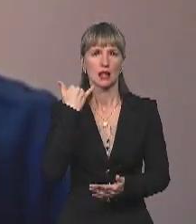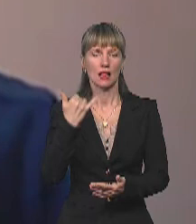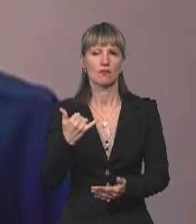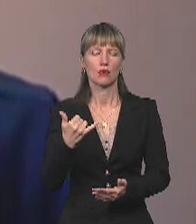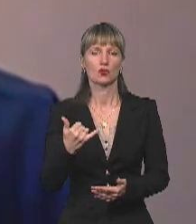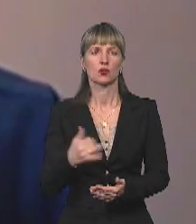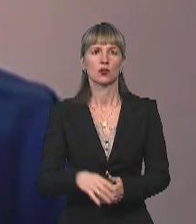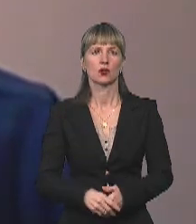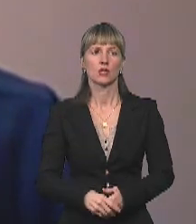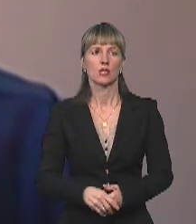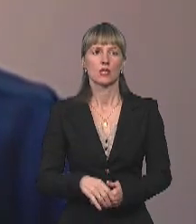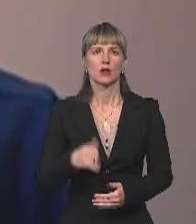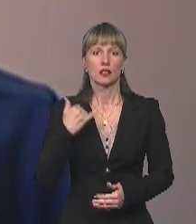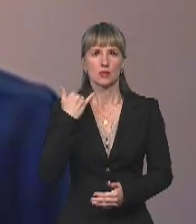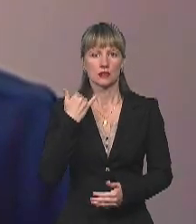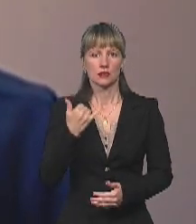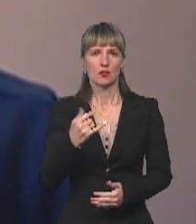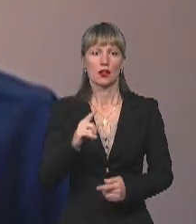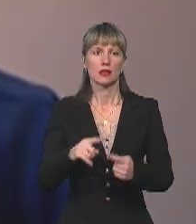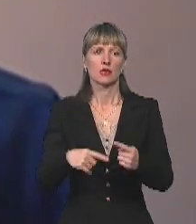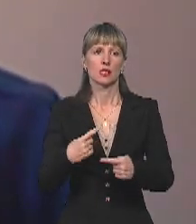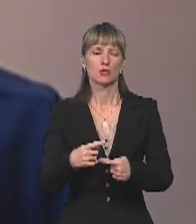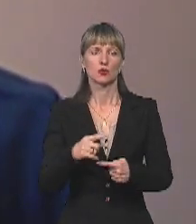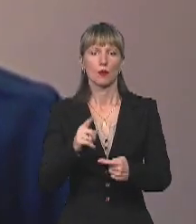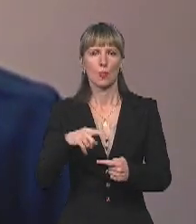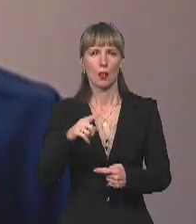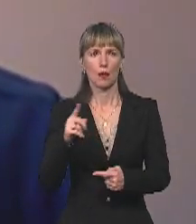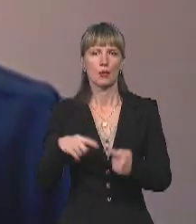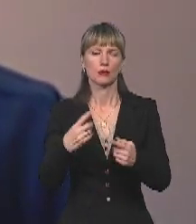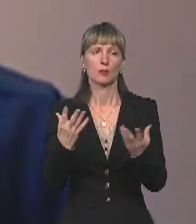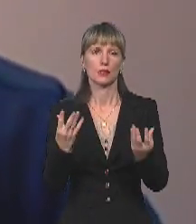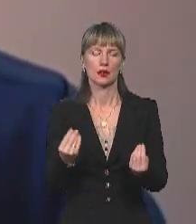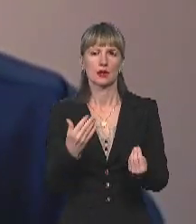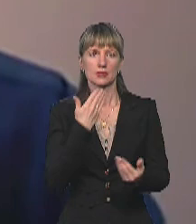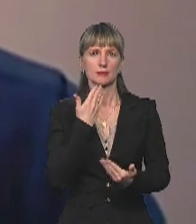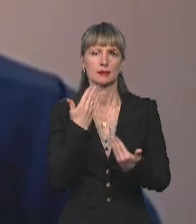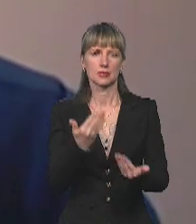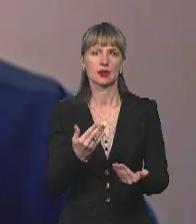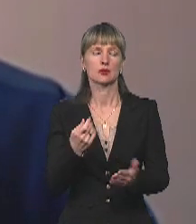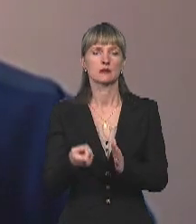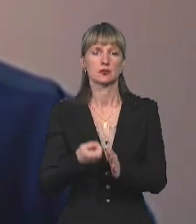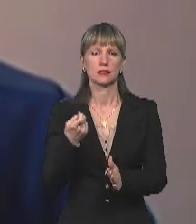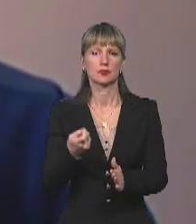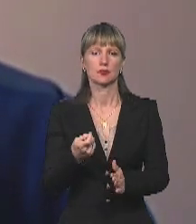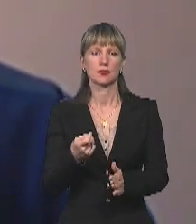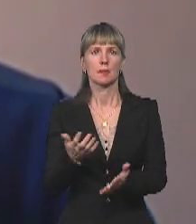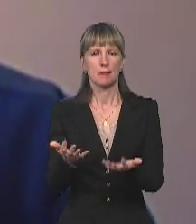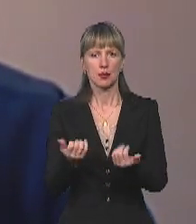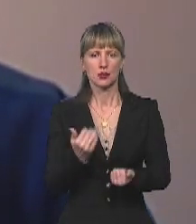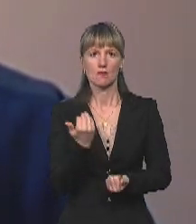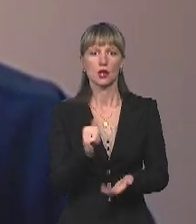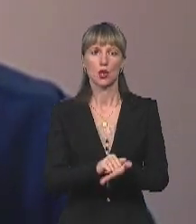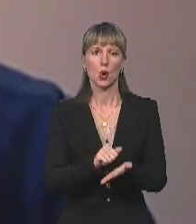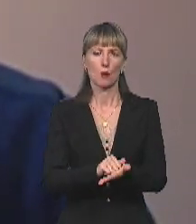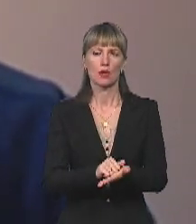телефони, дзвоніть, передзвоніть на наступний на день і поцікавтеся, пройшли ваші документи, не